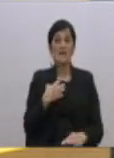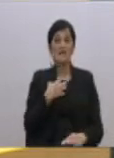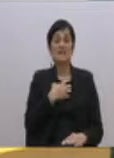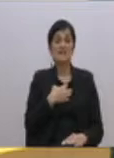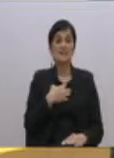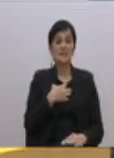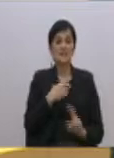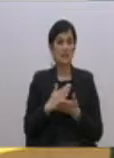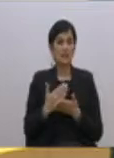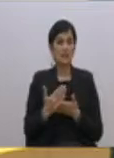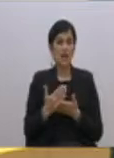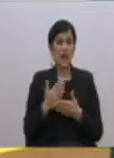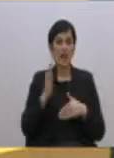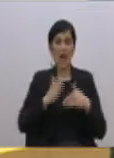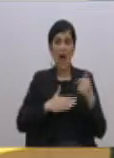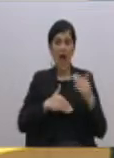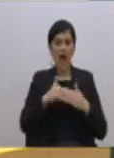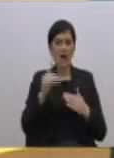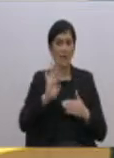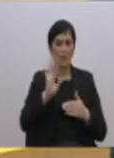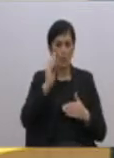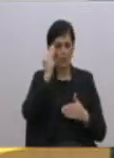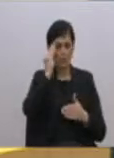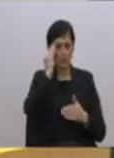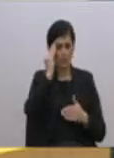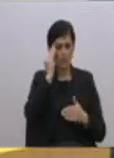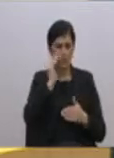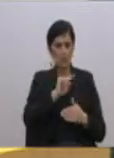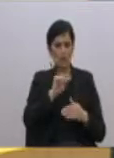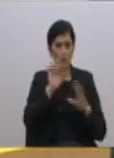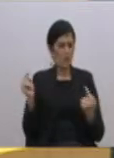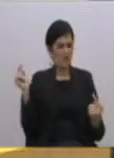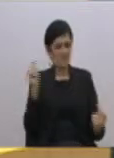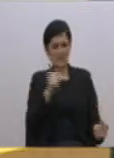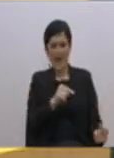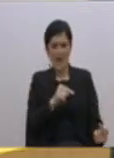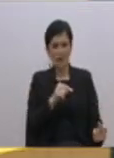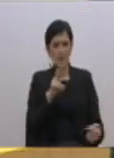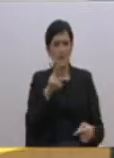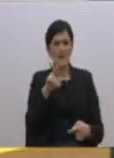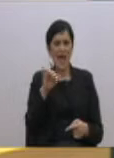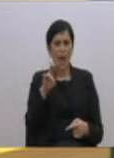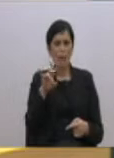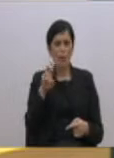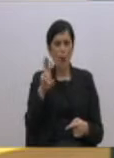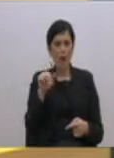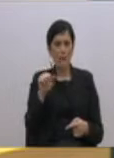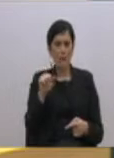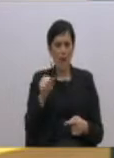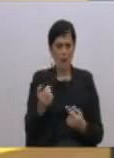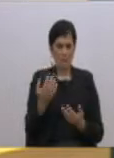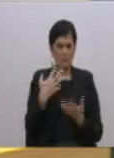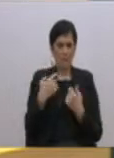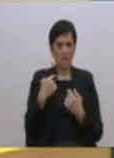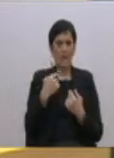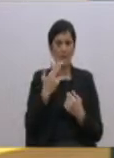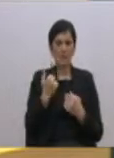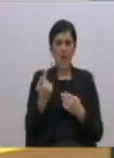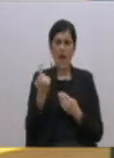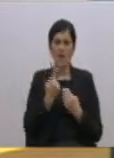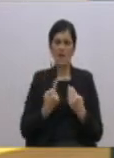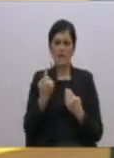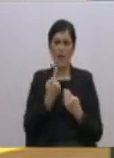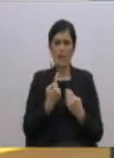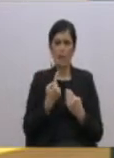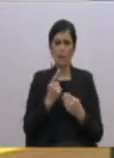azi, am luat imgelul, da. Constituții sunt stații neasuse, guahul, da, taos. Da, mergi, tam, voi mu crebo, da, că te